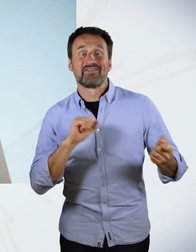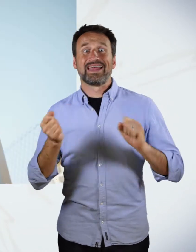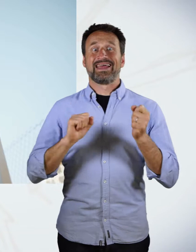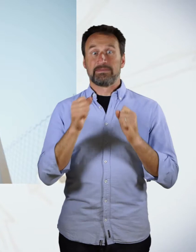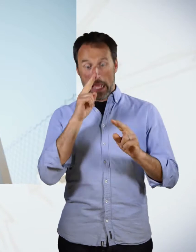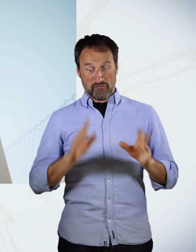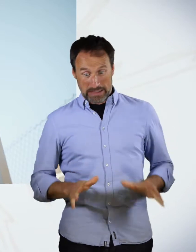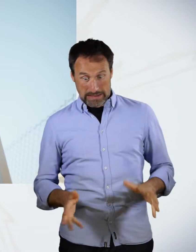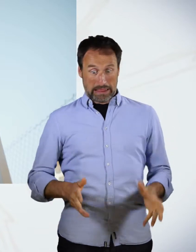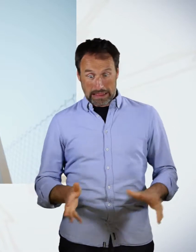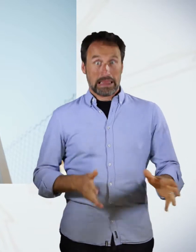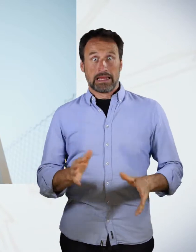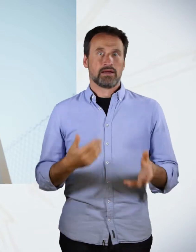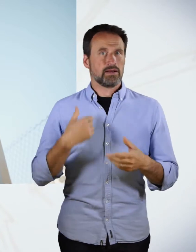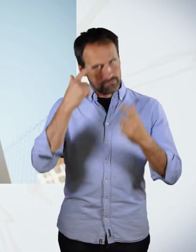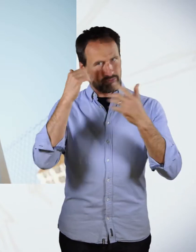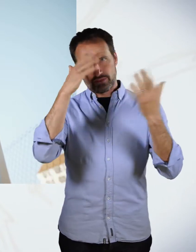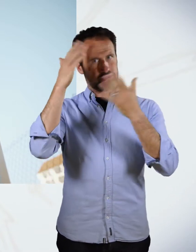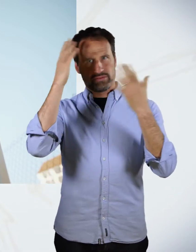aufpassen.